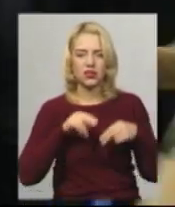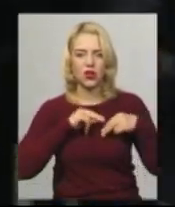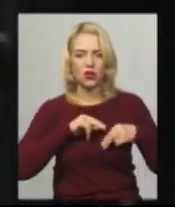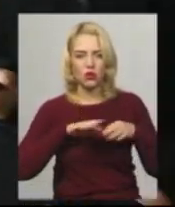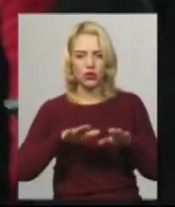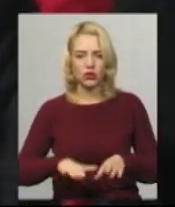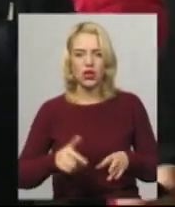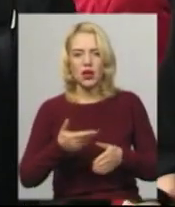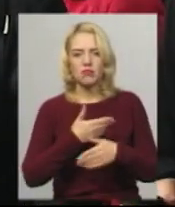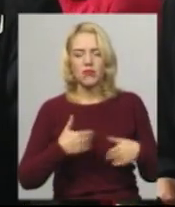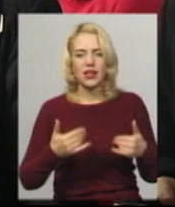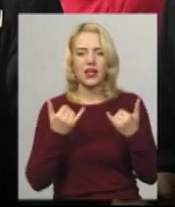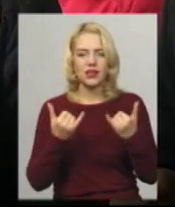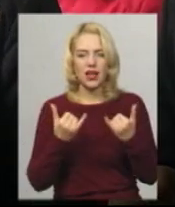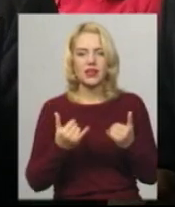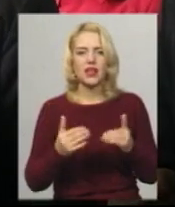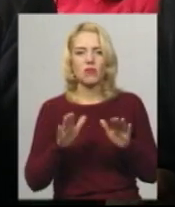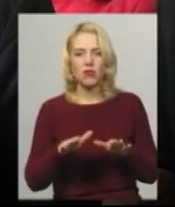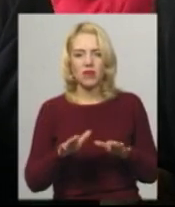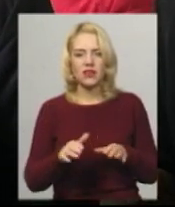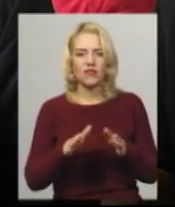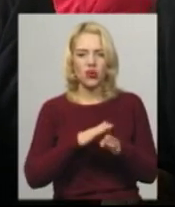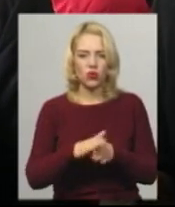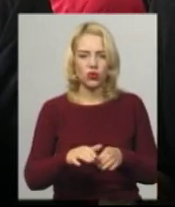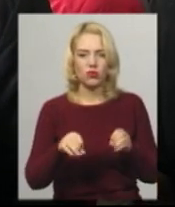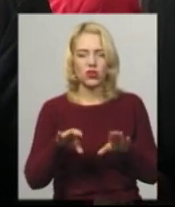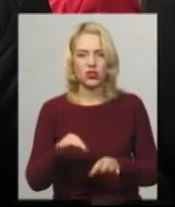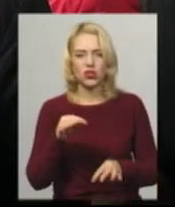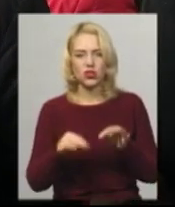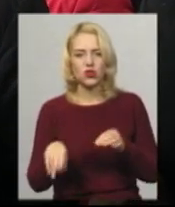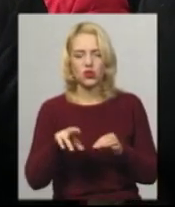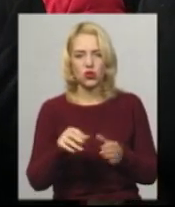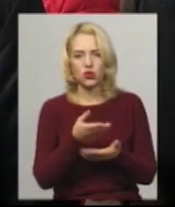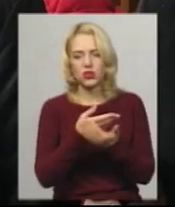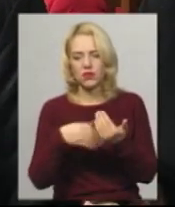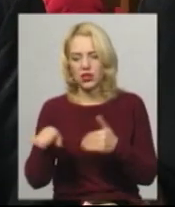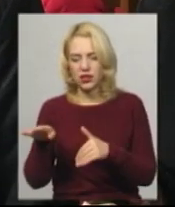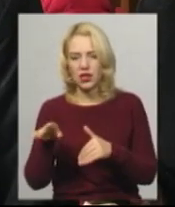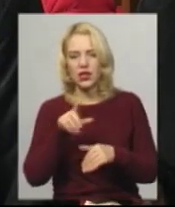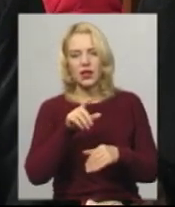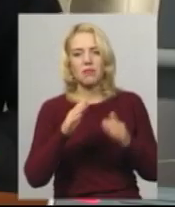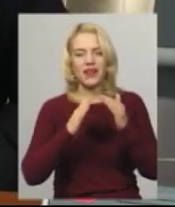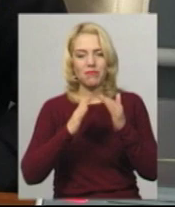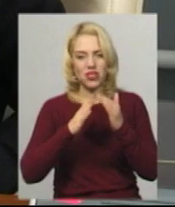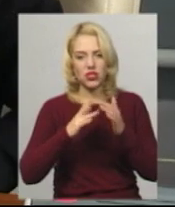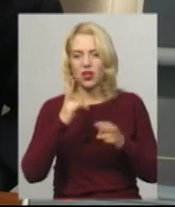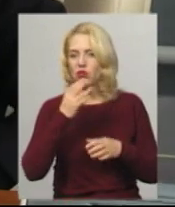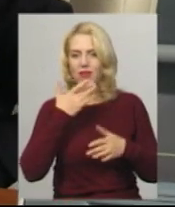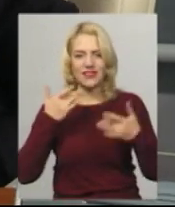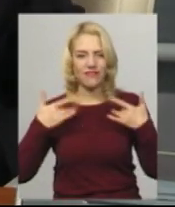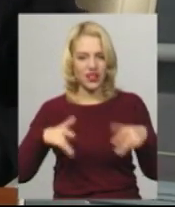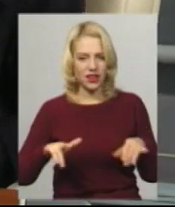рішення суду лише щодо звільнення приміщення. Вас ніхто не звільняє ні з посад, ні з роботи. Матеріально